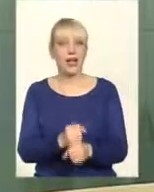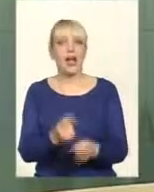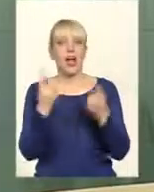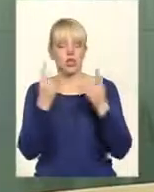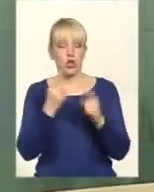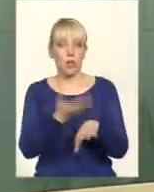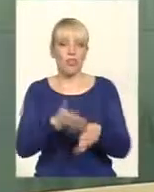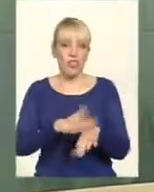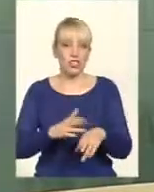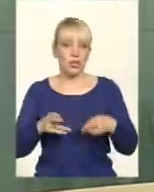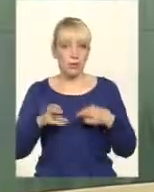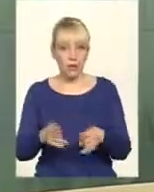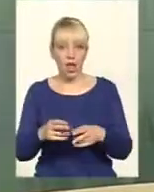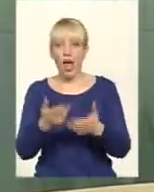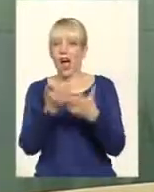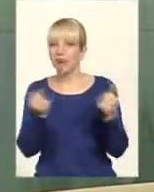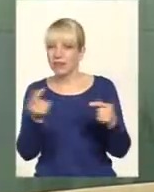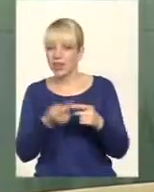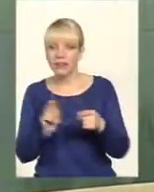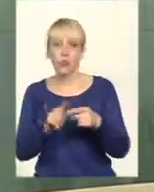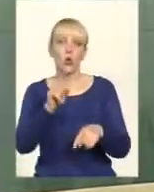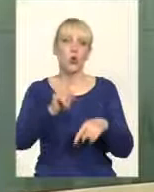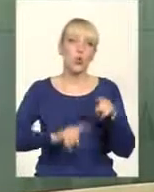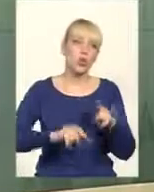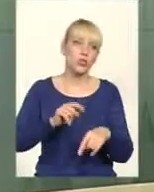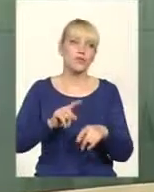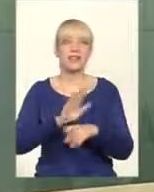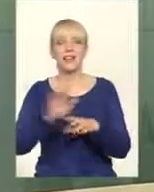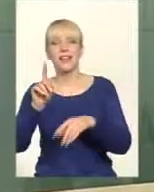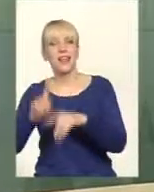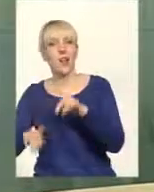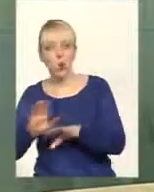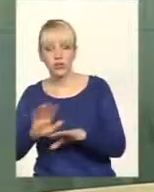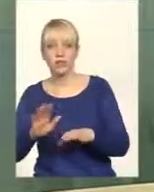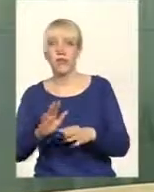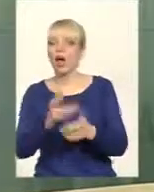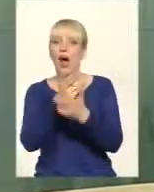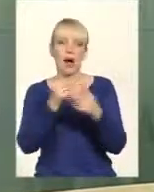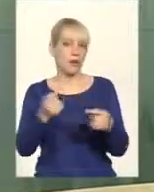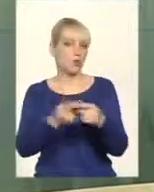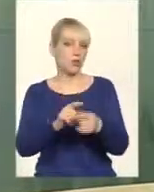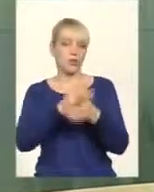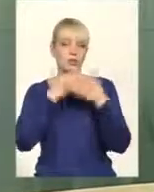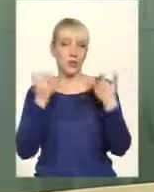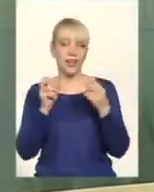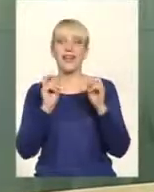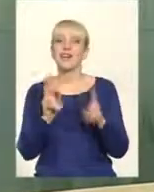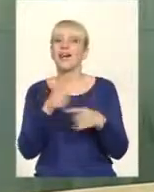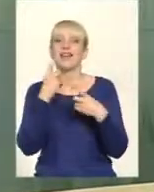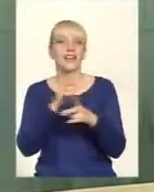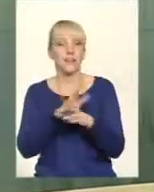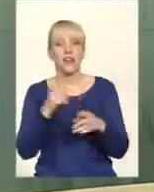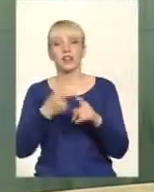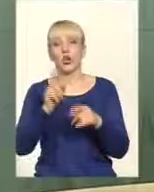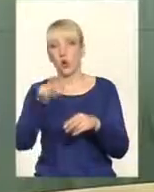Оправдание этому, будь то родственники, не родственники, еще какие-то, нет. И как ни крути, этих людей нужно